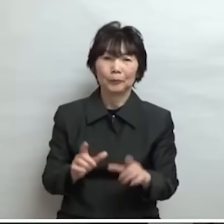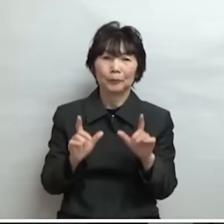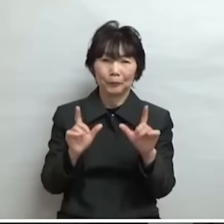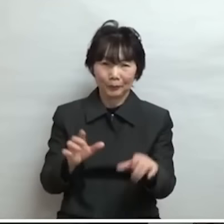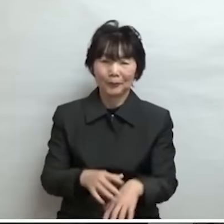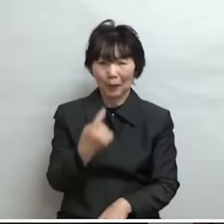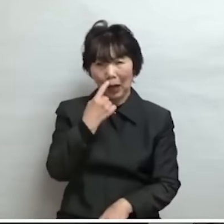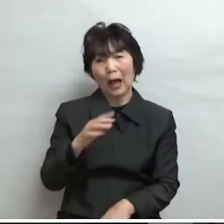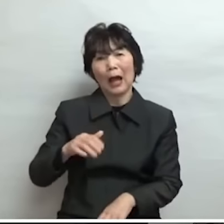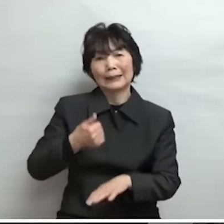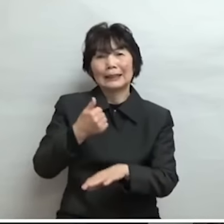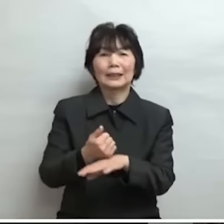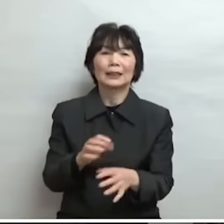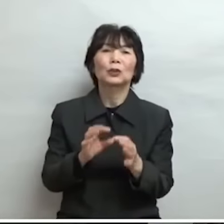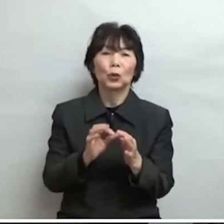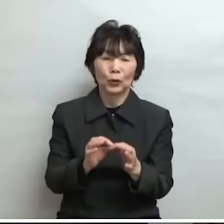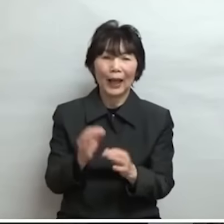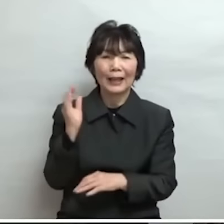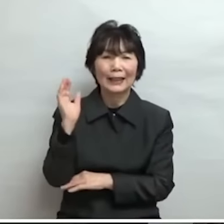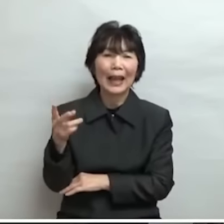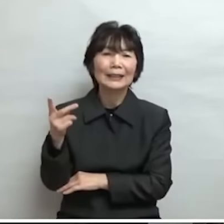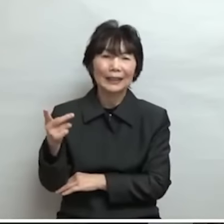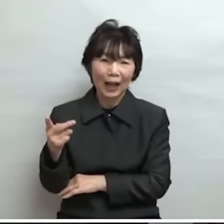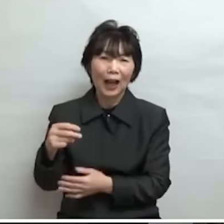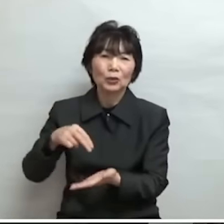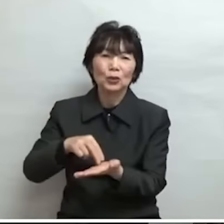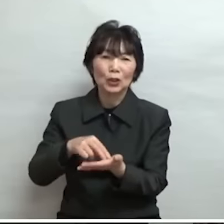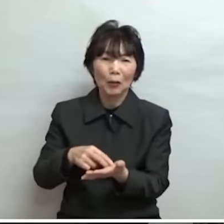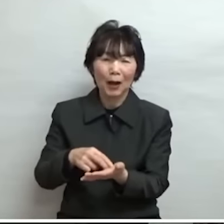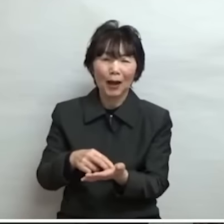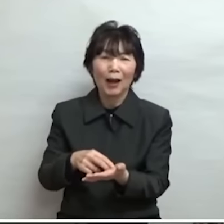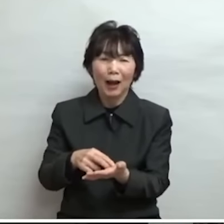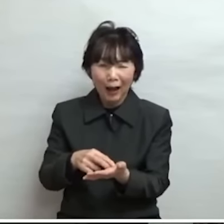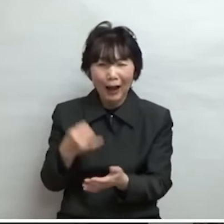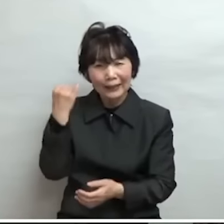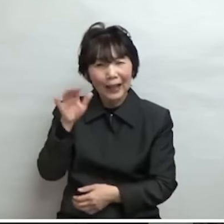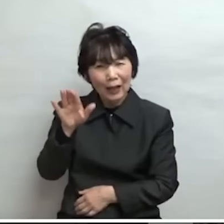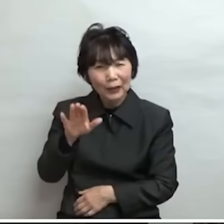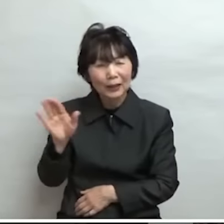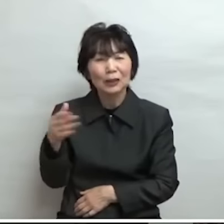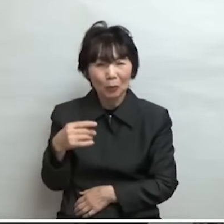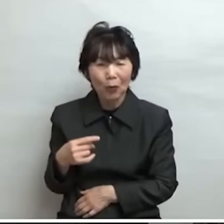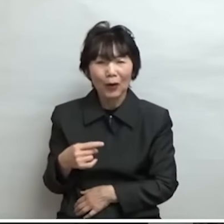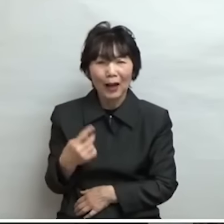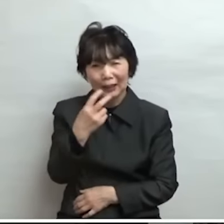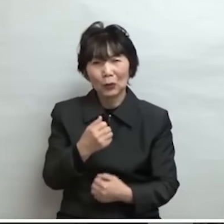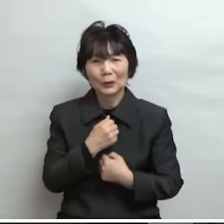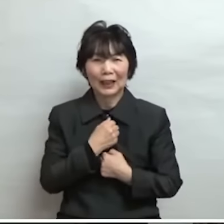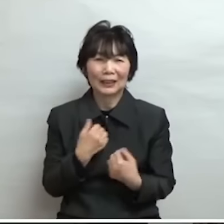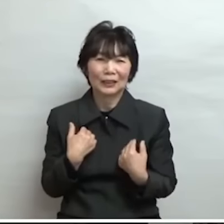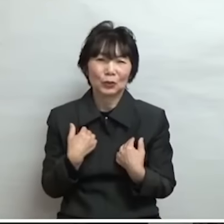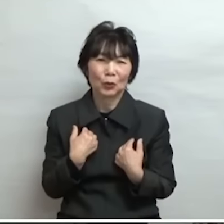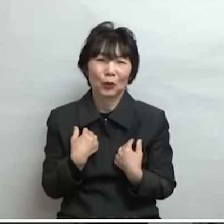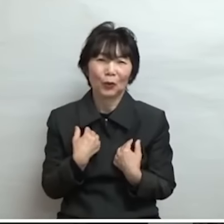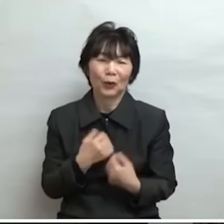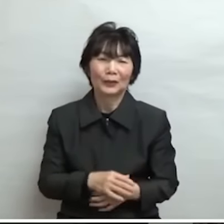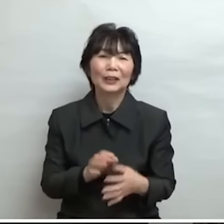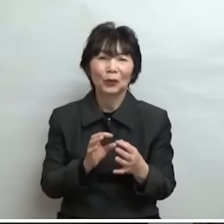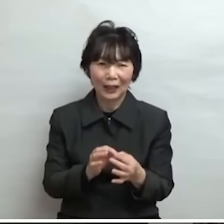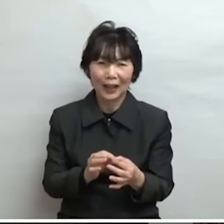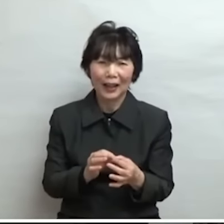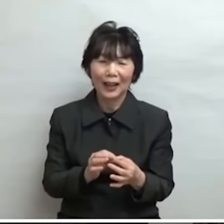ので政治家としては言いたいこといっぱいあるんですけども、ちょっとその気をつけて答えないと、すぐ宮村さんにいろいろと誘導